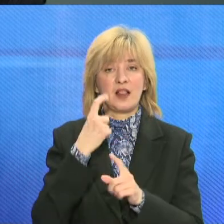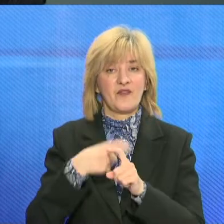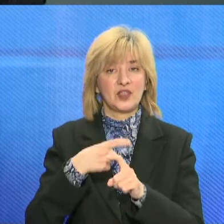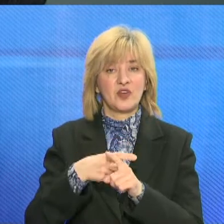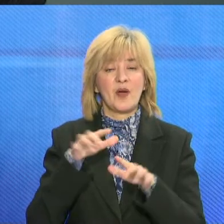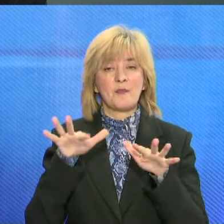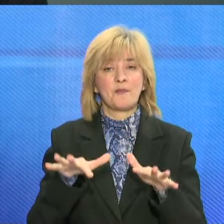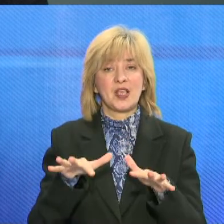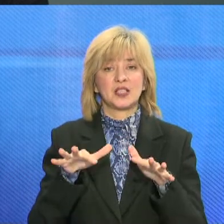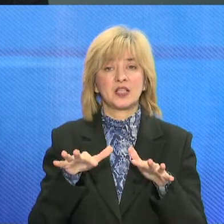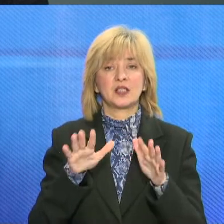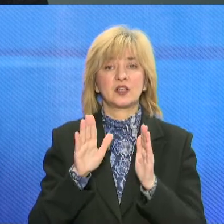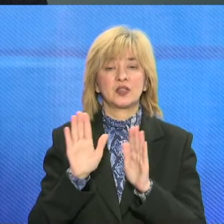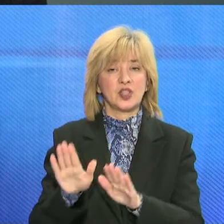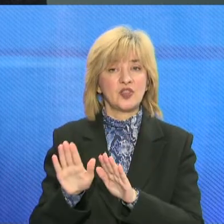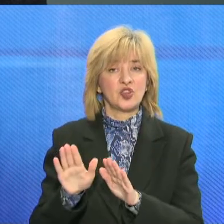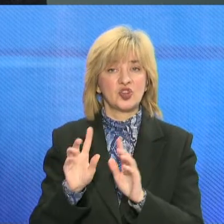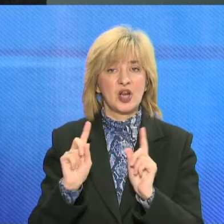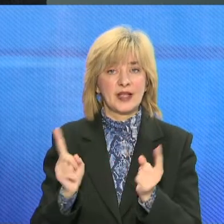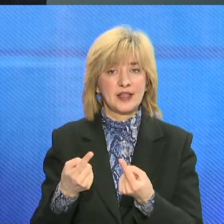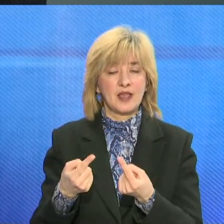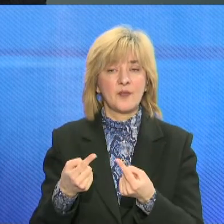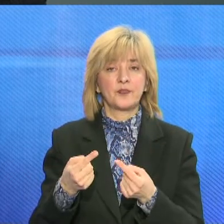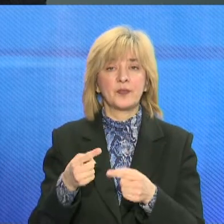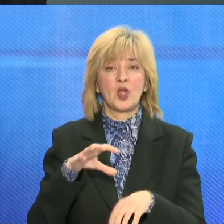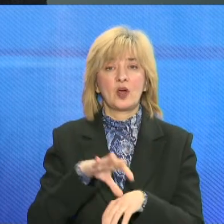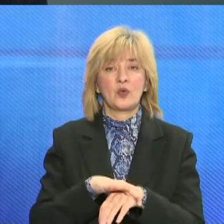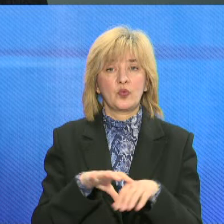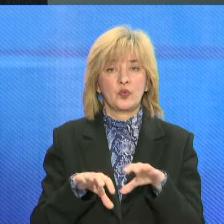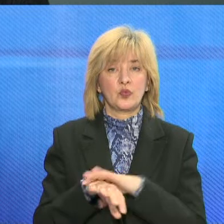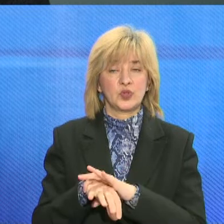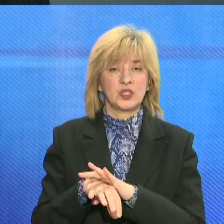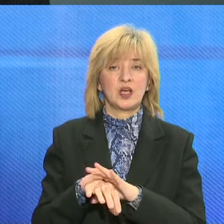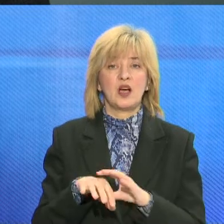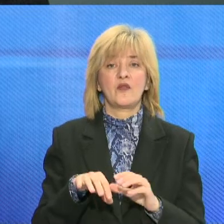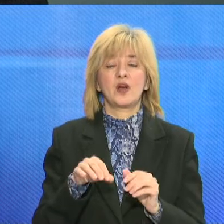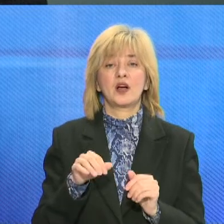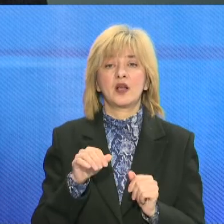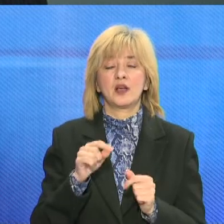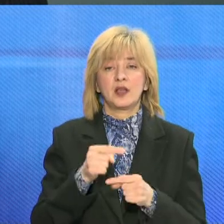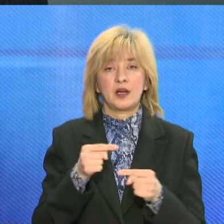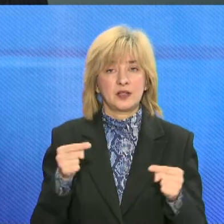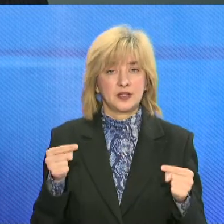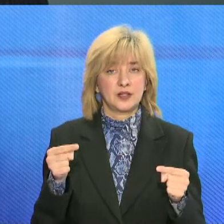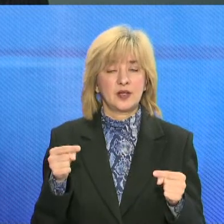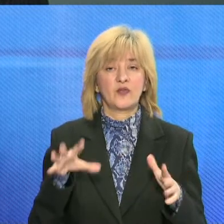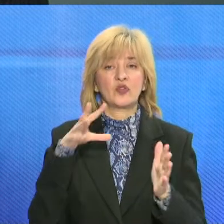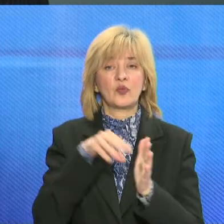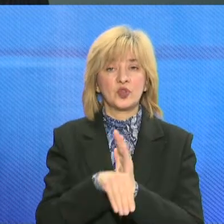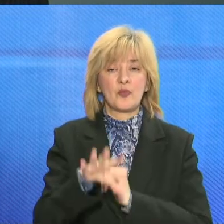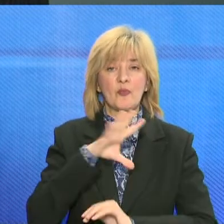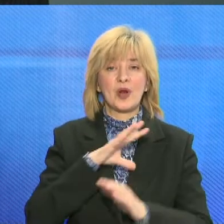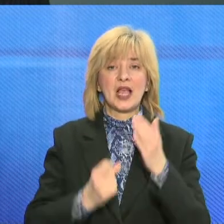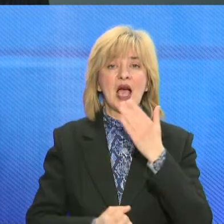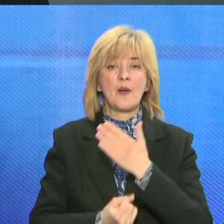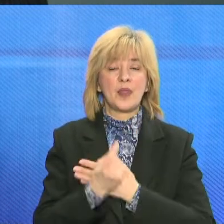содержания узников, схваченных антифашистов, подпольщиков, мирных советских граждан, заложников. В том числе были